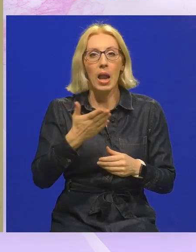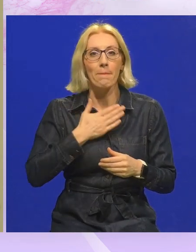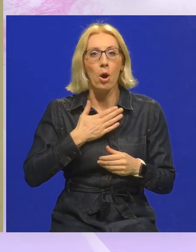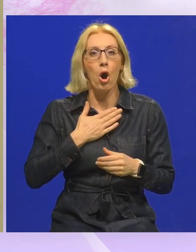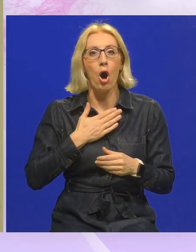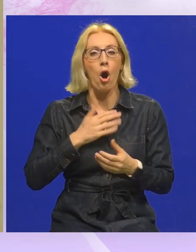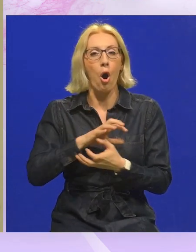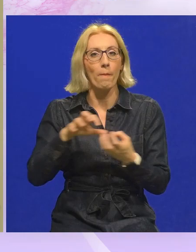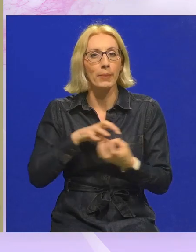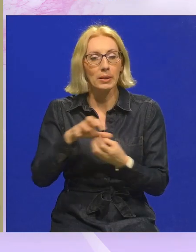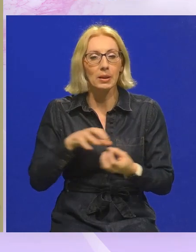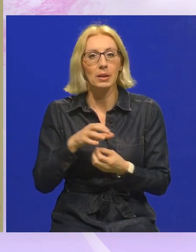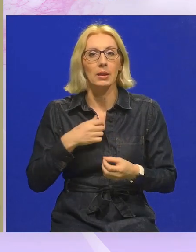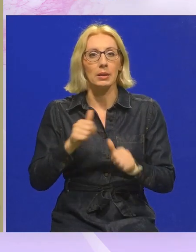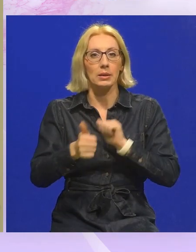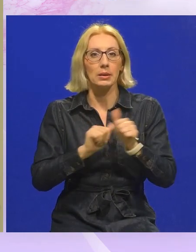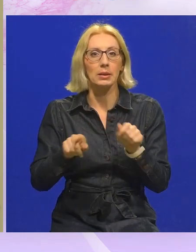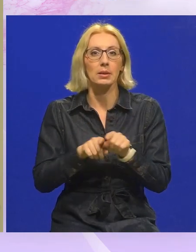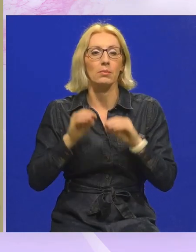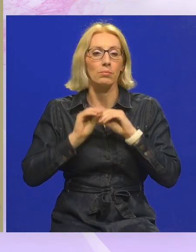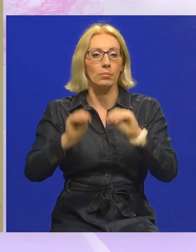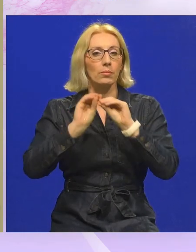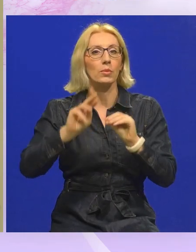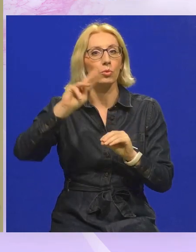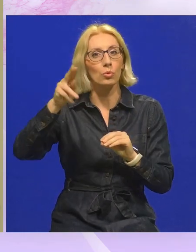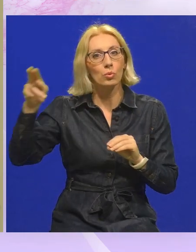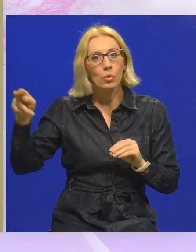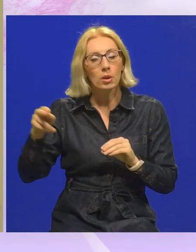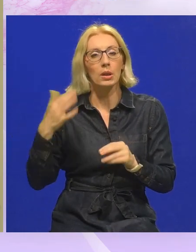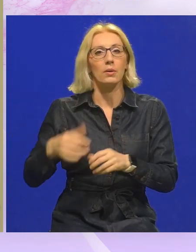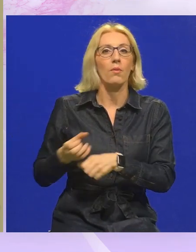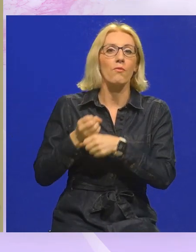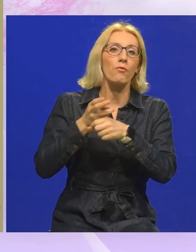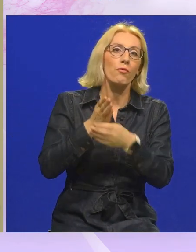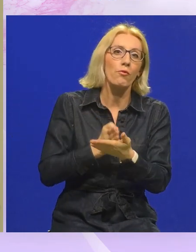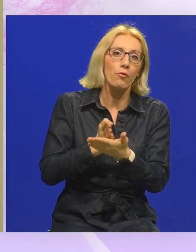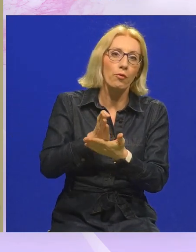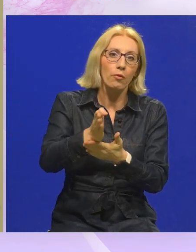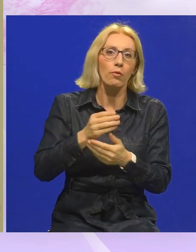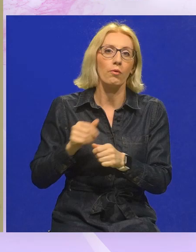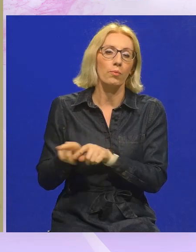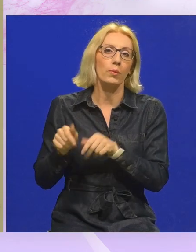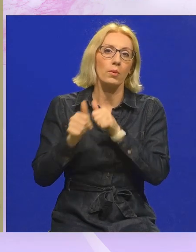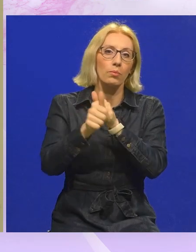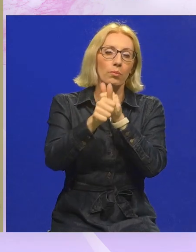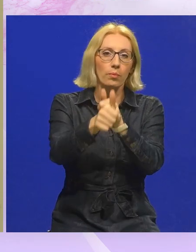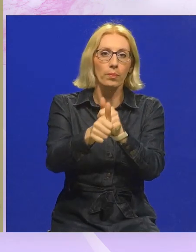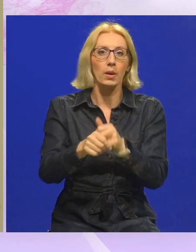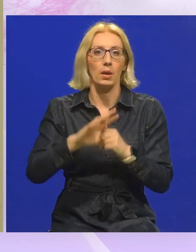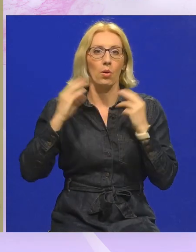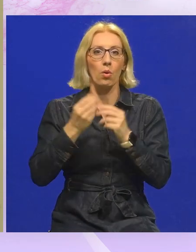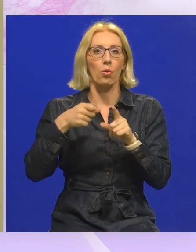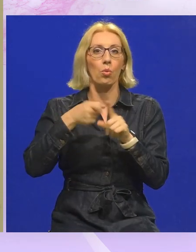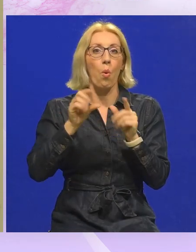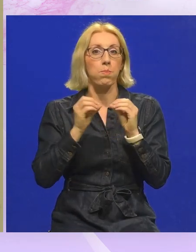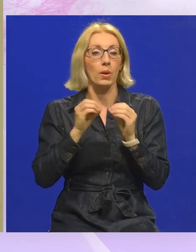mojoj trenerici te drugim trenerima koji su me vodili kroz sve to. I nadam se da na ovom Kupu Europe